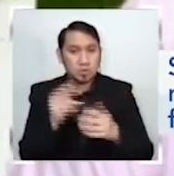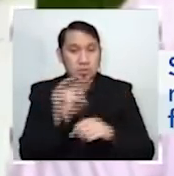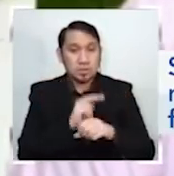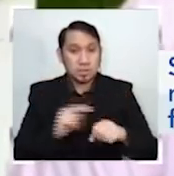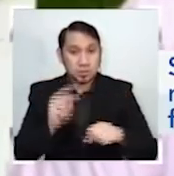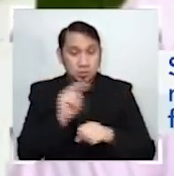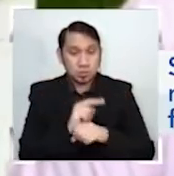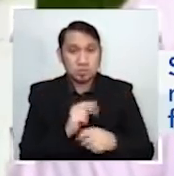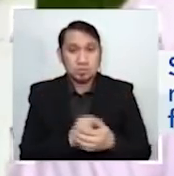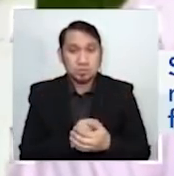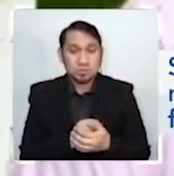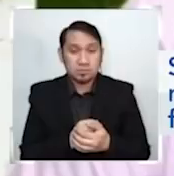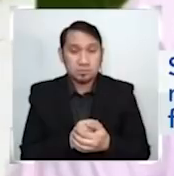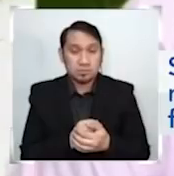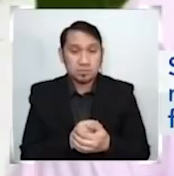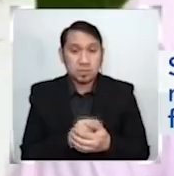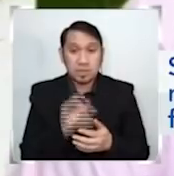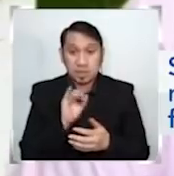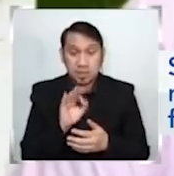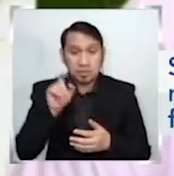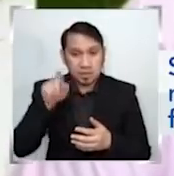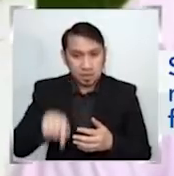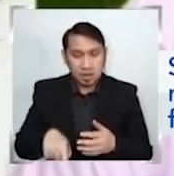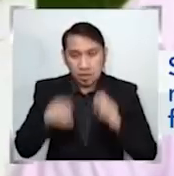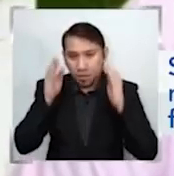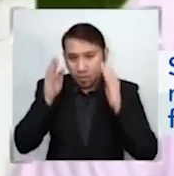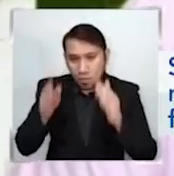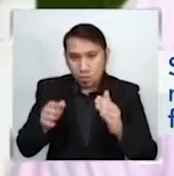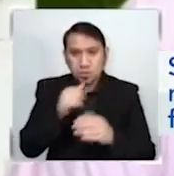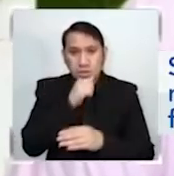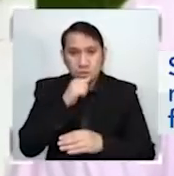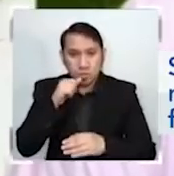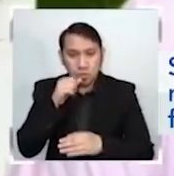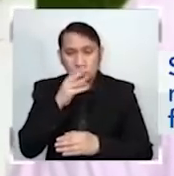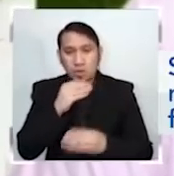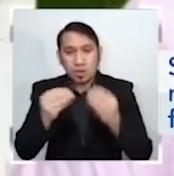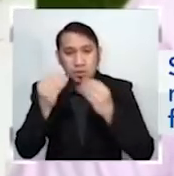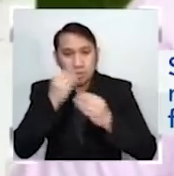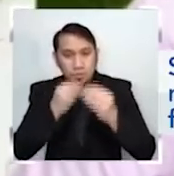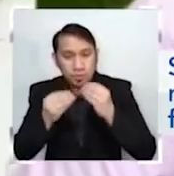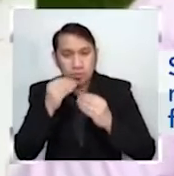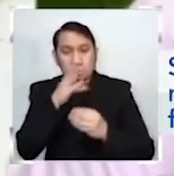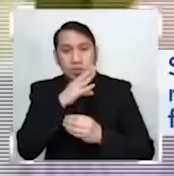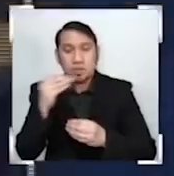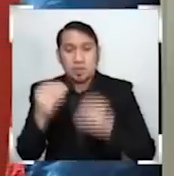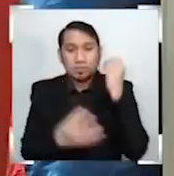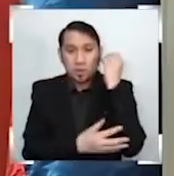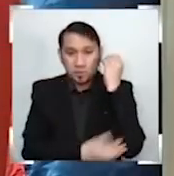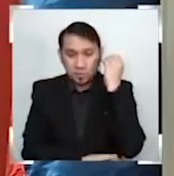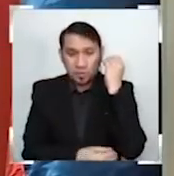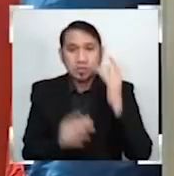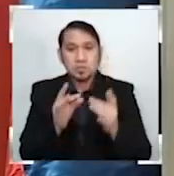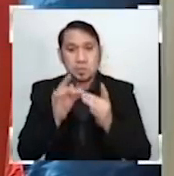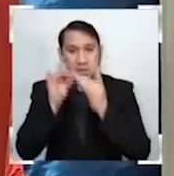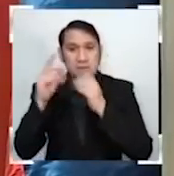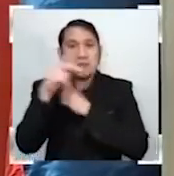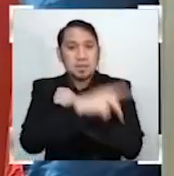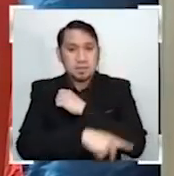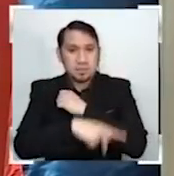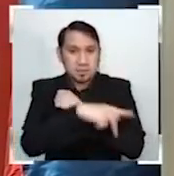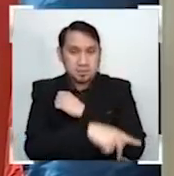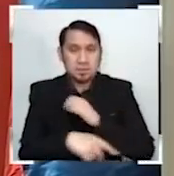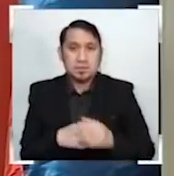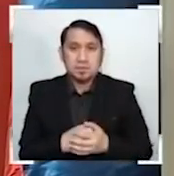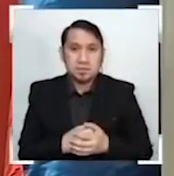Kung hindi natin tutugunan agrikultura at pagkain at ang kahirapan na nasa kanayunan. Sa